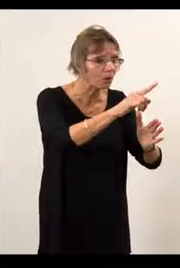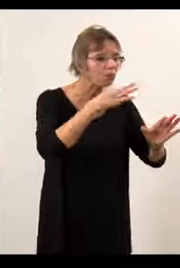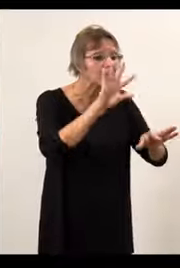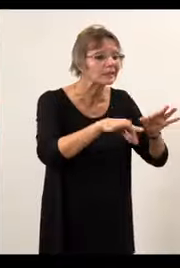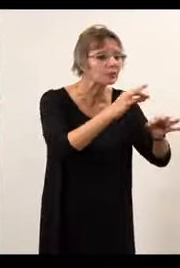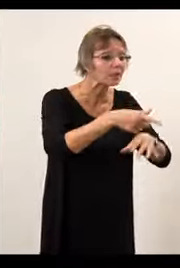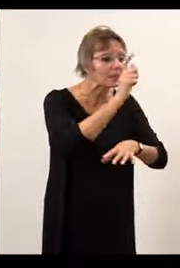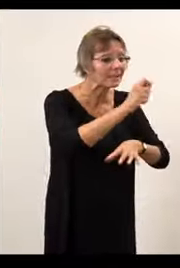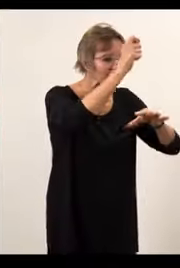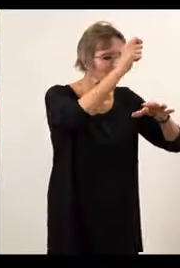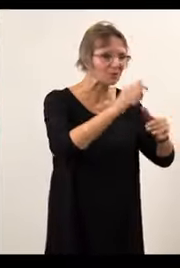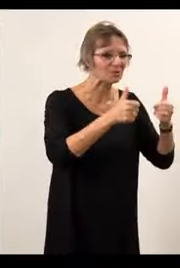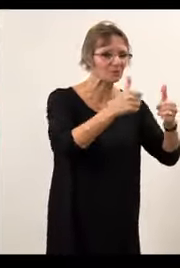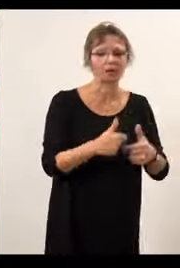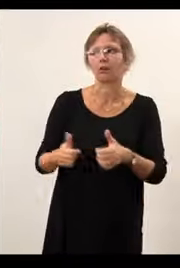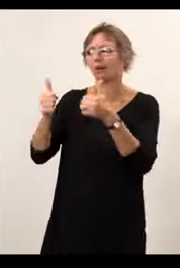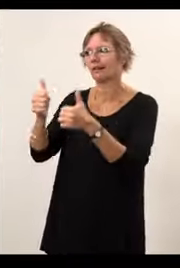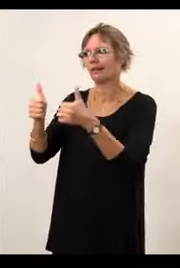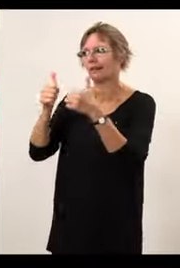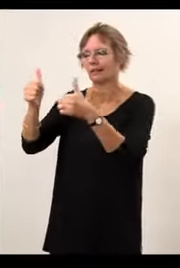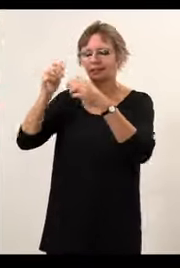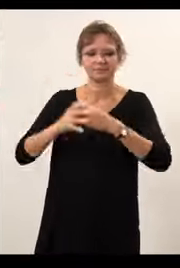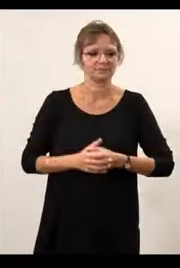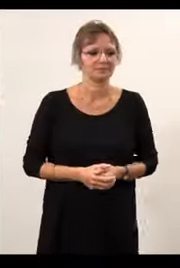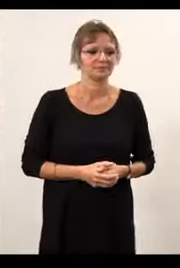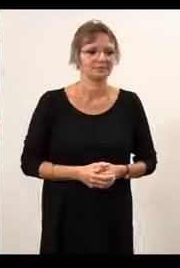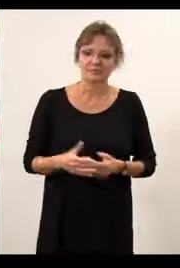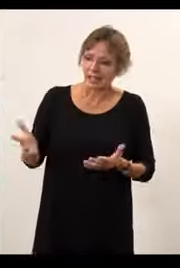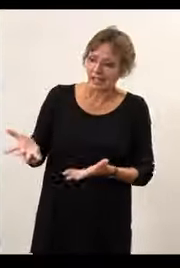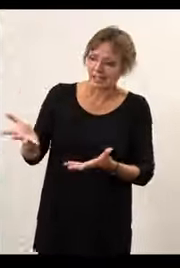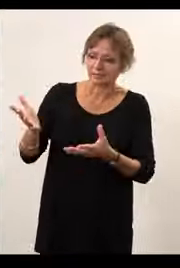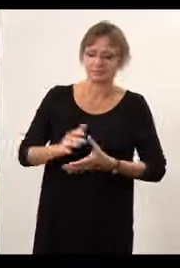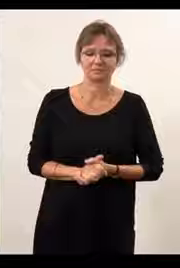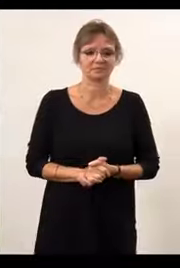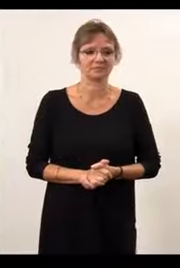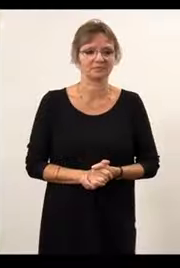je découvre. C'est génial, non? C'est génial. Tiens, bon, allez.